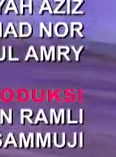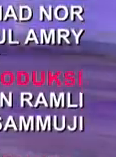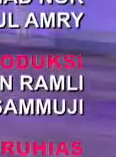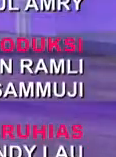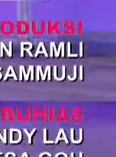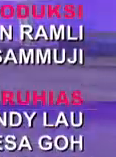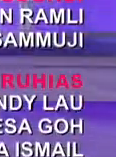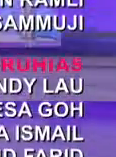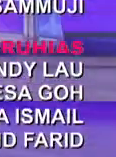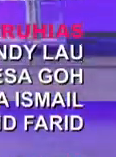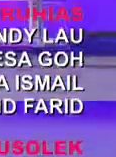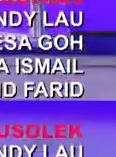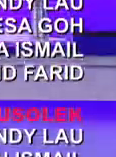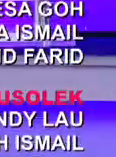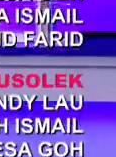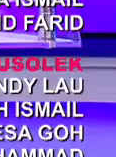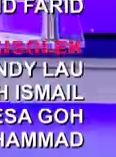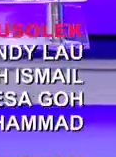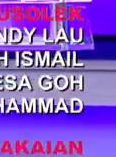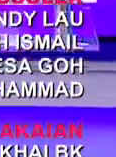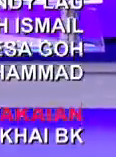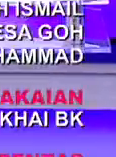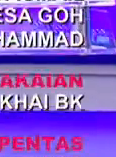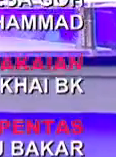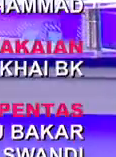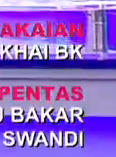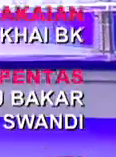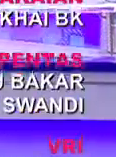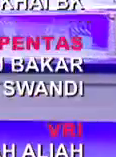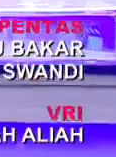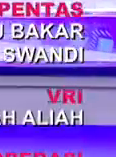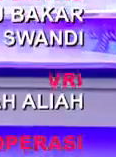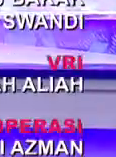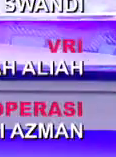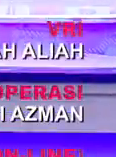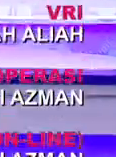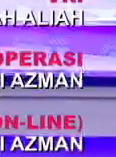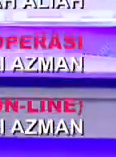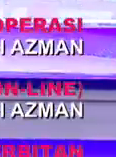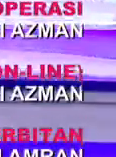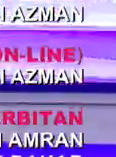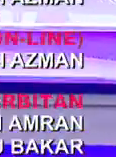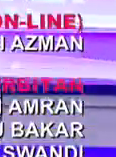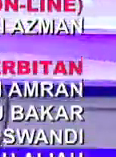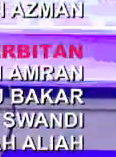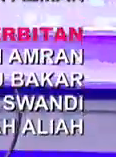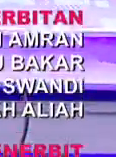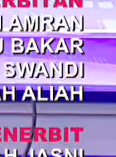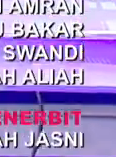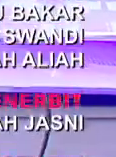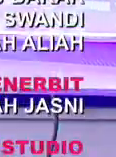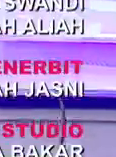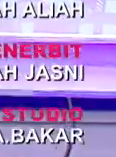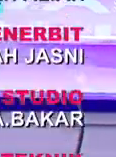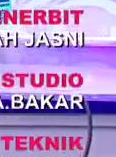nomor yang besar tolak kecil pasti baginya Jadi kurang